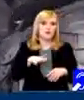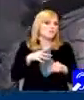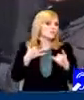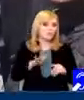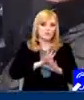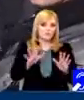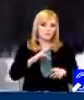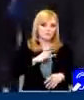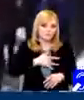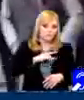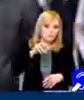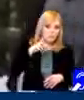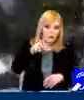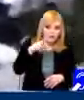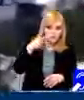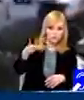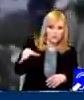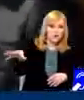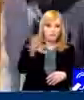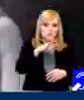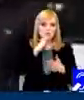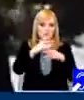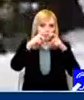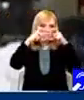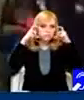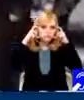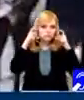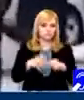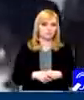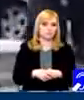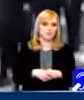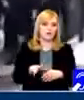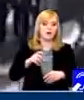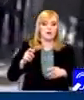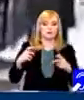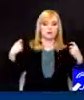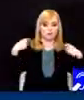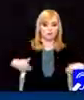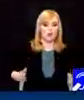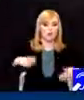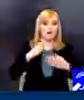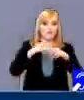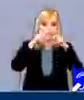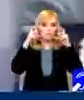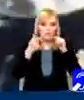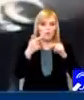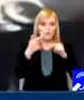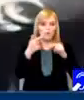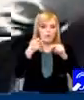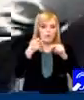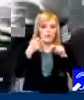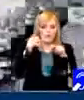lor a părut suspectă oamenilor legii, pentru că toți purtau pe fețe măști medicinale. În rucsacuri aveau și măști împotriva gazelor,